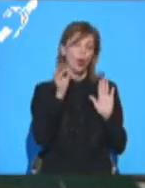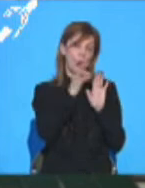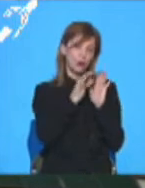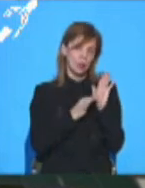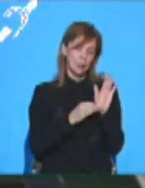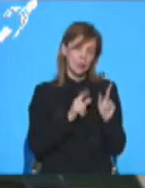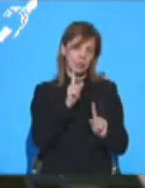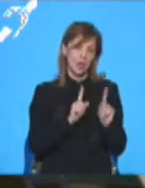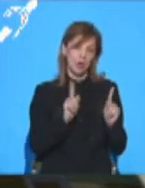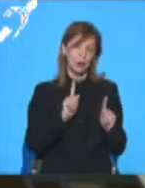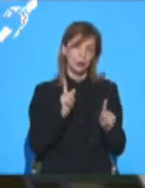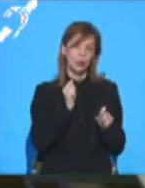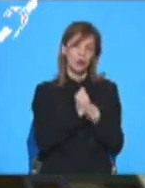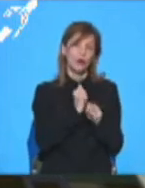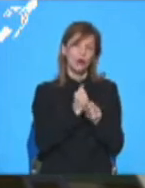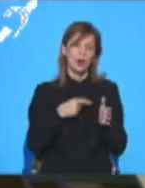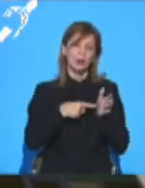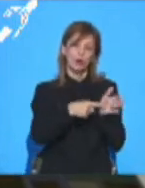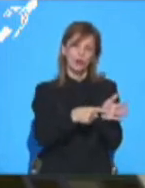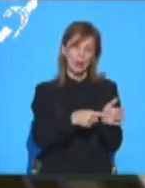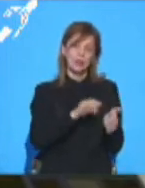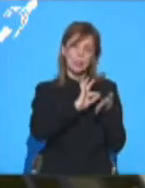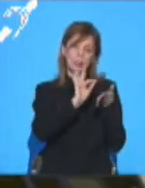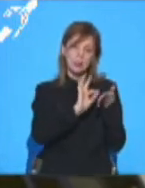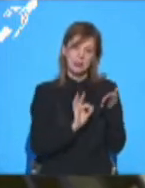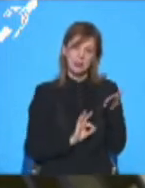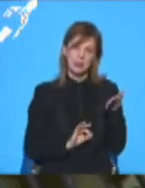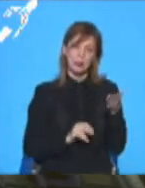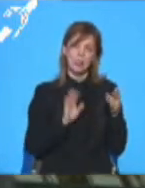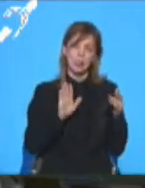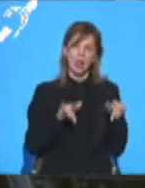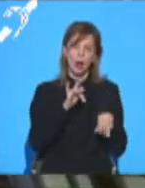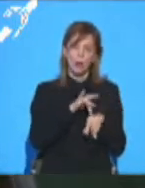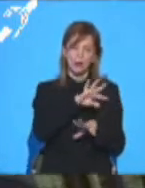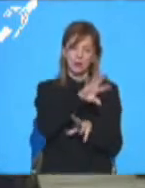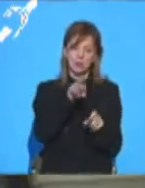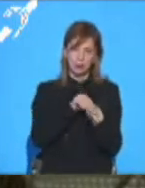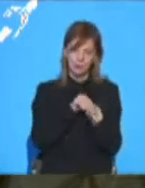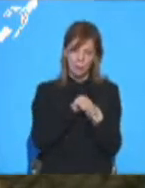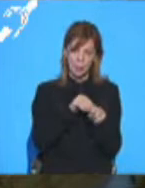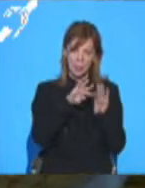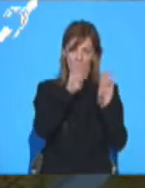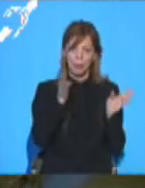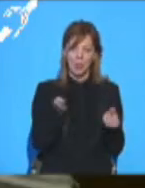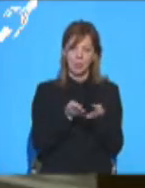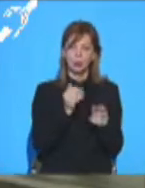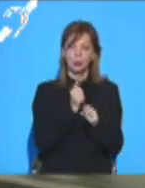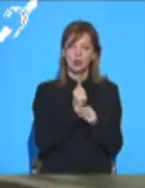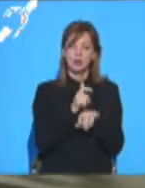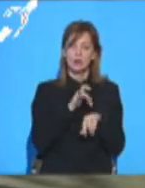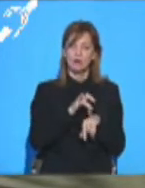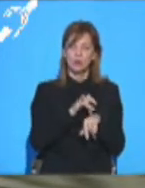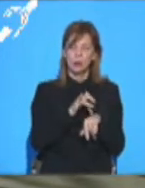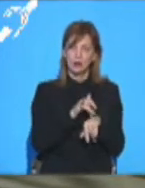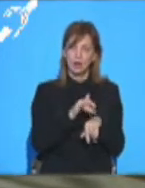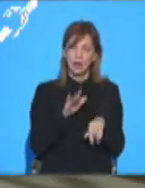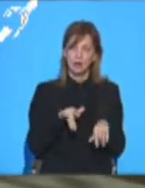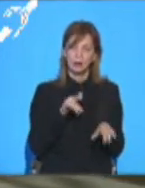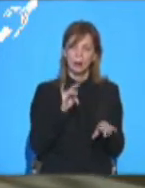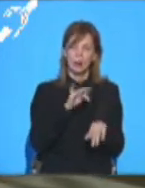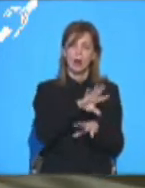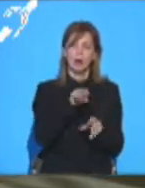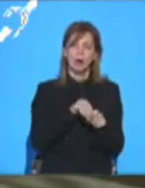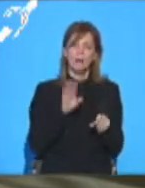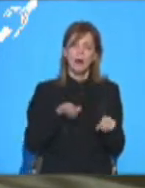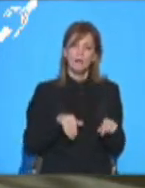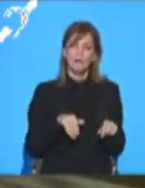fac dovada calității de asigurat să se înscrie pe lista unui medic de familie. Pachetul minimal de servicii medicale furnizate de către medicii de familie